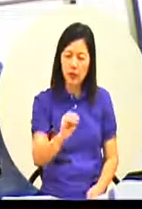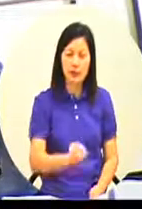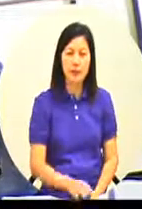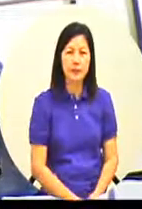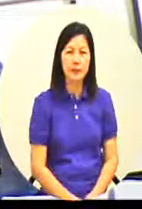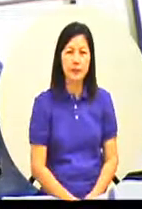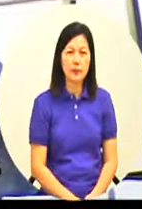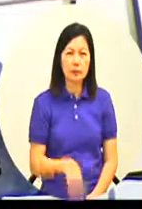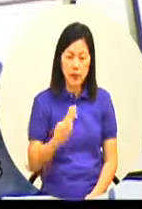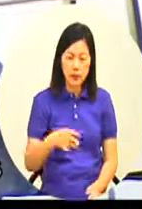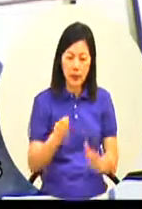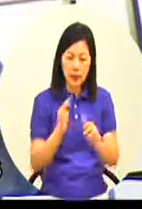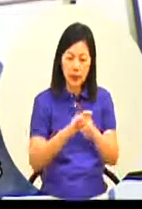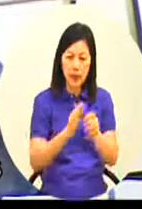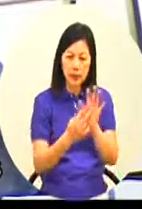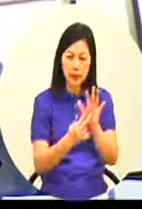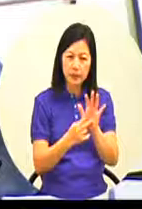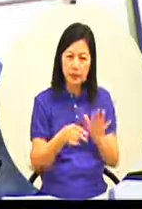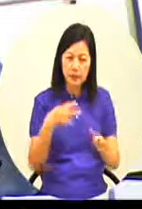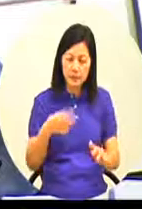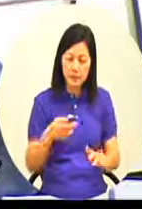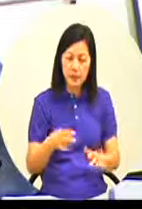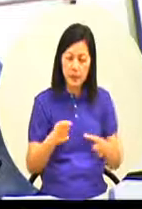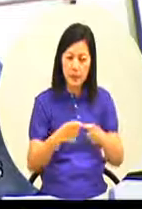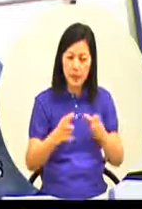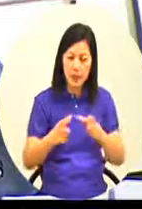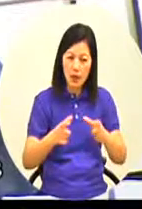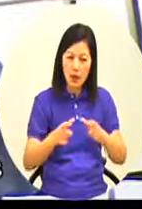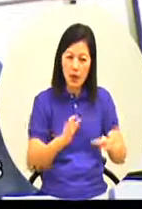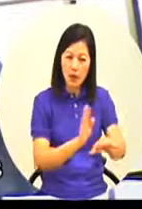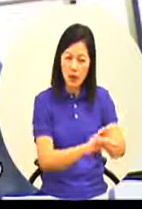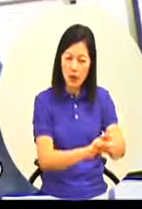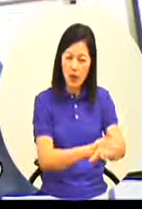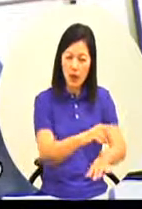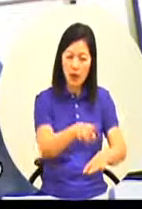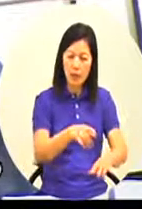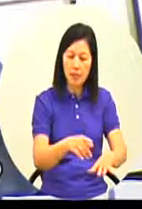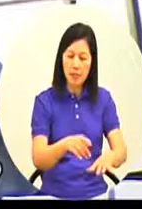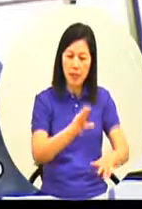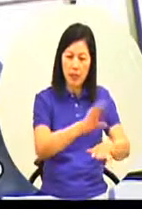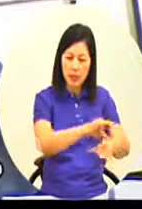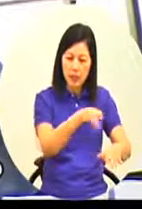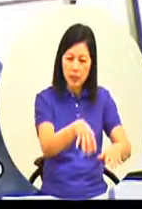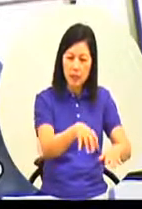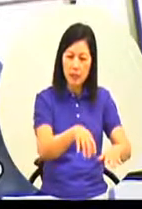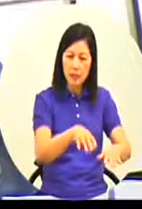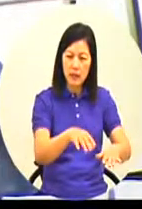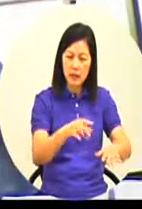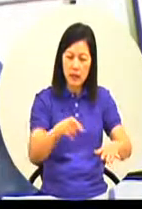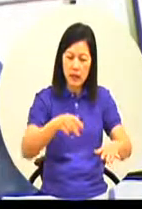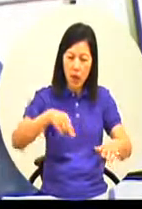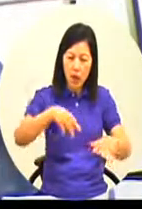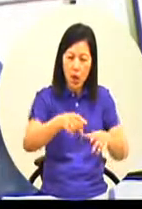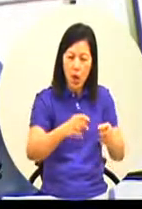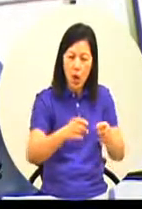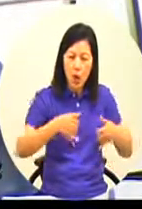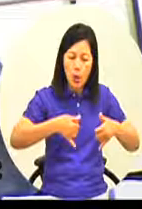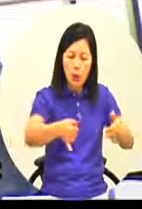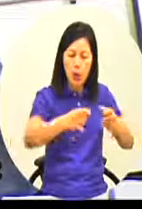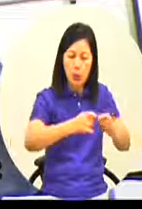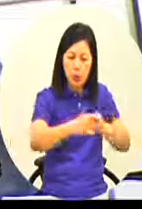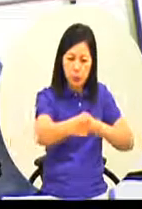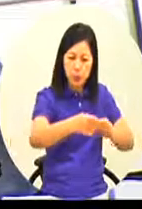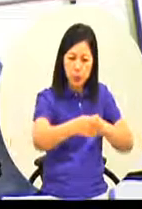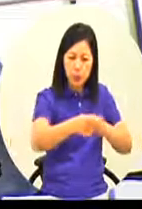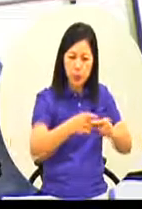我再补充一点，而且他的公园旁边的停车场旁边有一段路，嘛几公尺，